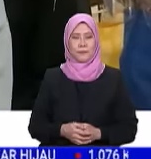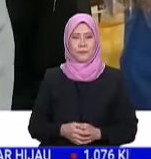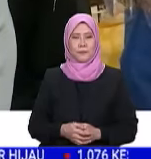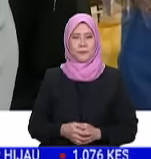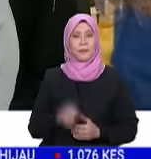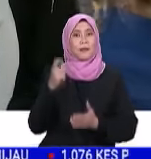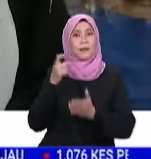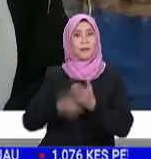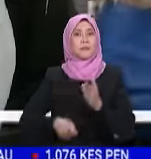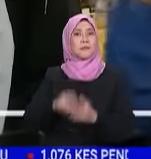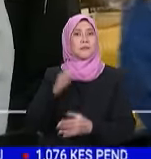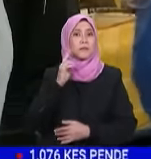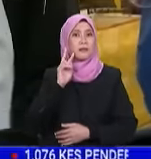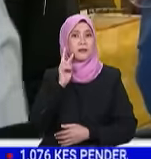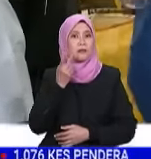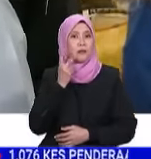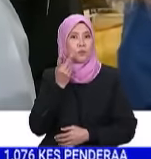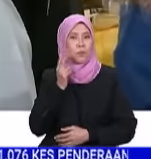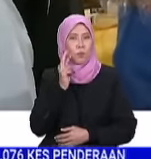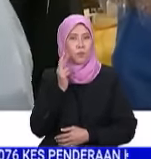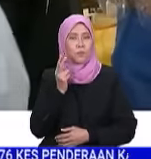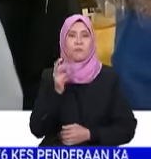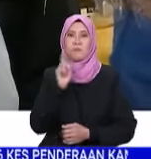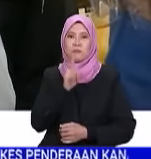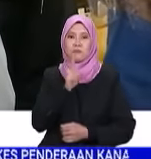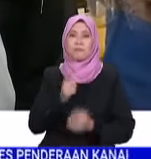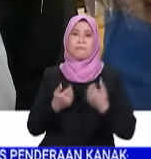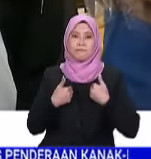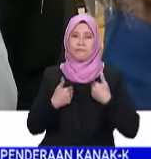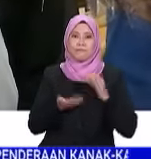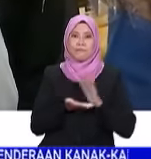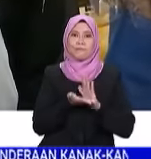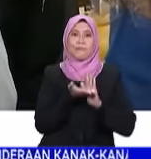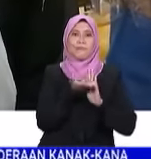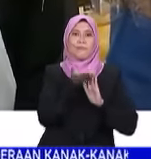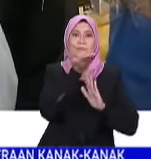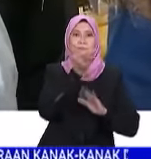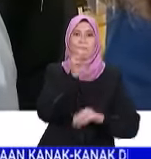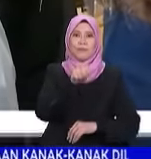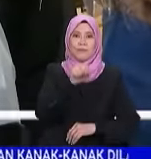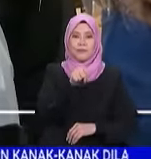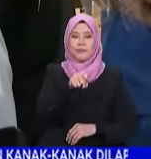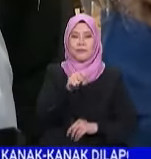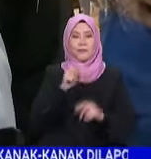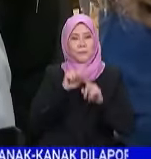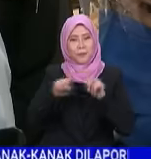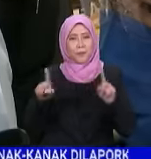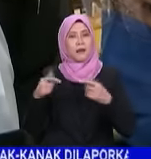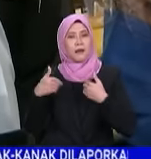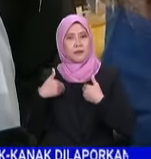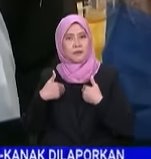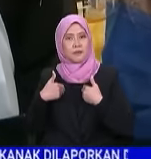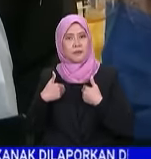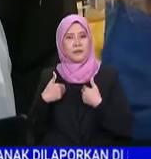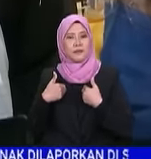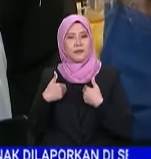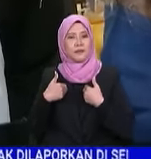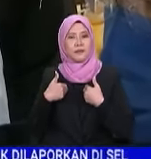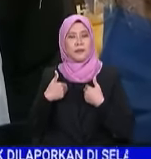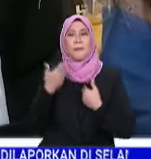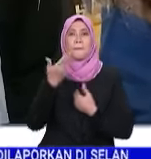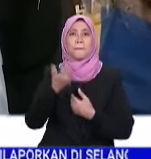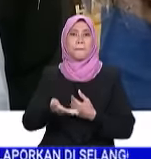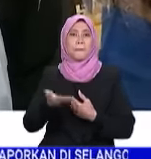harga sayur memang ada kenaikan kita akui memang ada kenaikan Tetapi ada juga beberapa